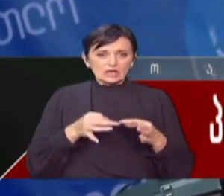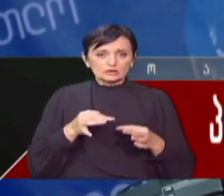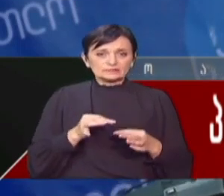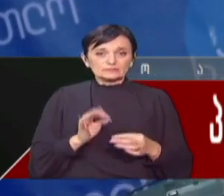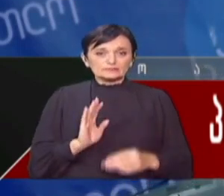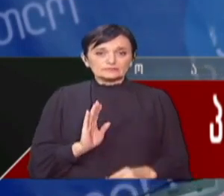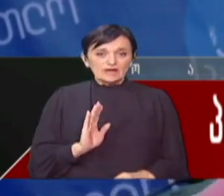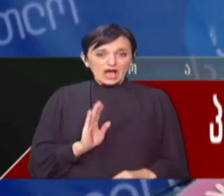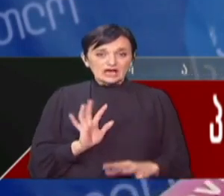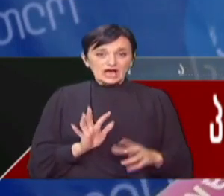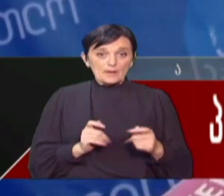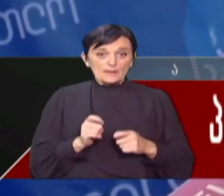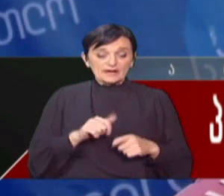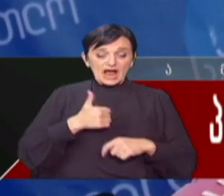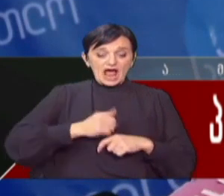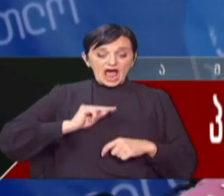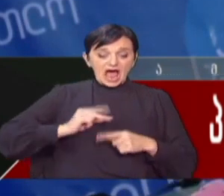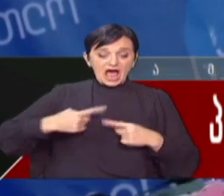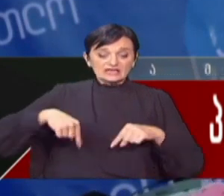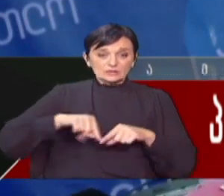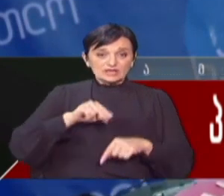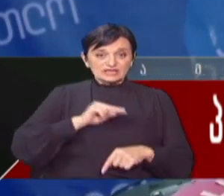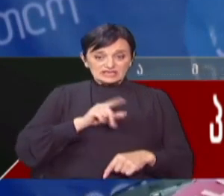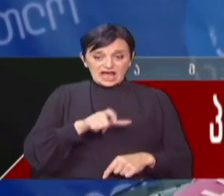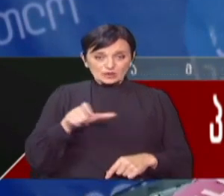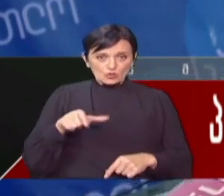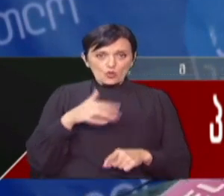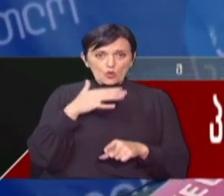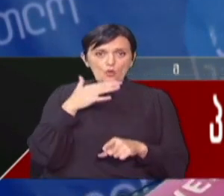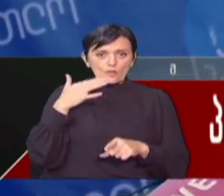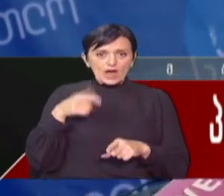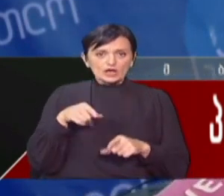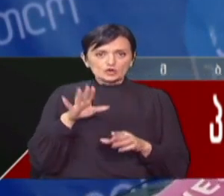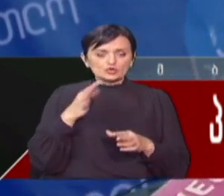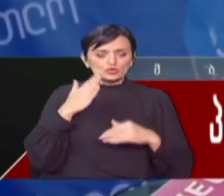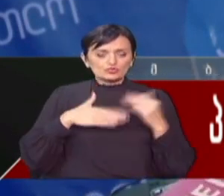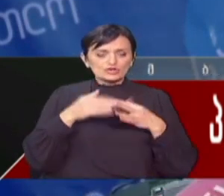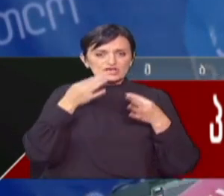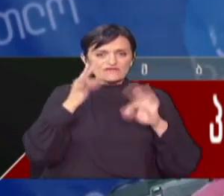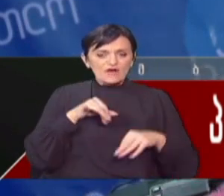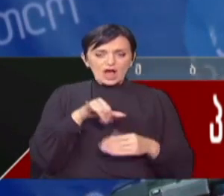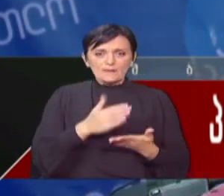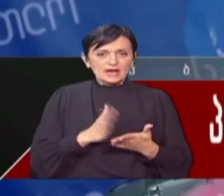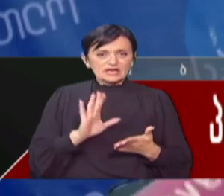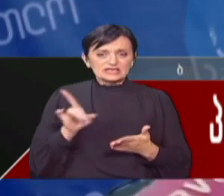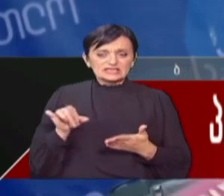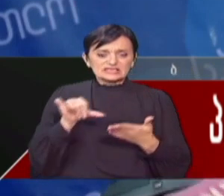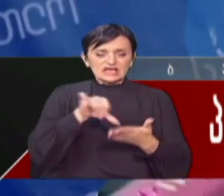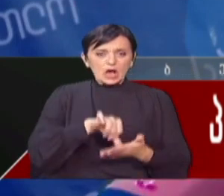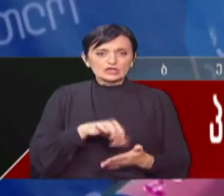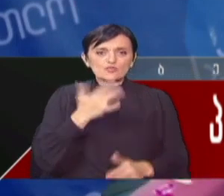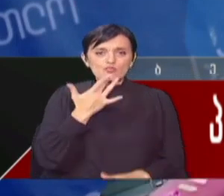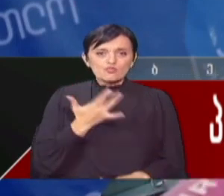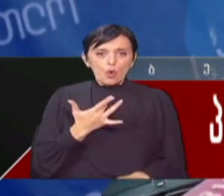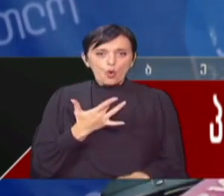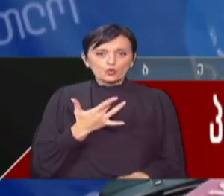არა პრეზიდენტის ადმინისტრაციის თანამშრომლები, რომელსაც სხვათა შორის ბევრად მეტი იურიდიული კვალიფიკაცია აქვს, არამედ წარმოადგენა